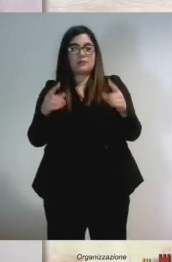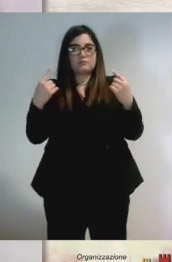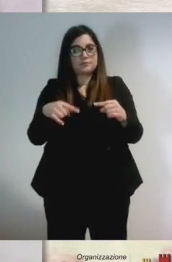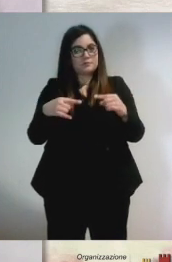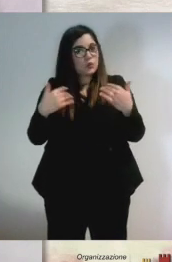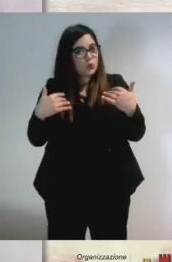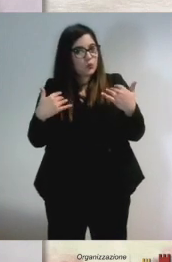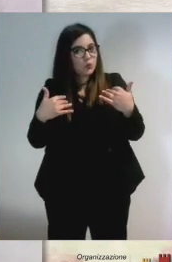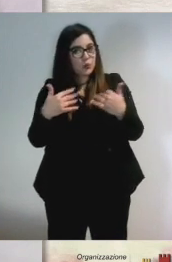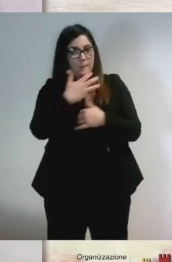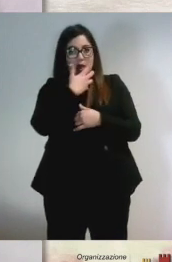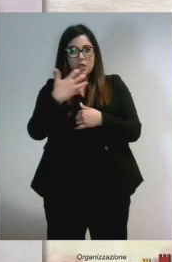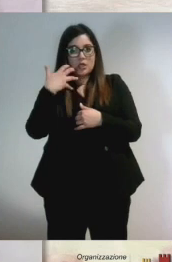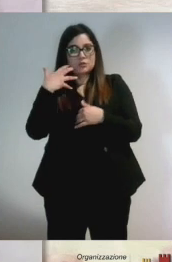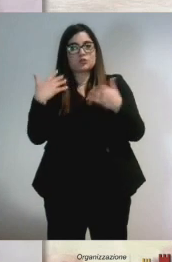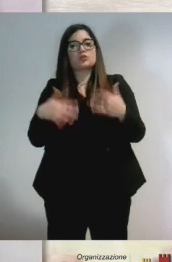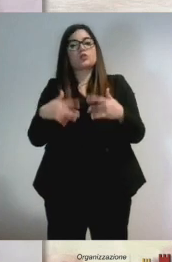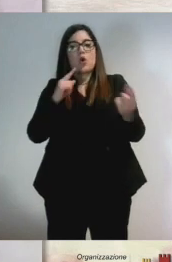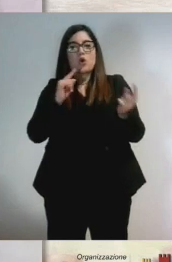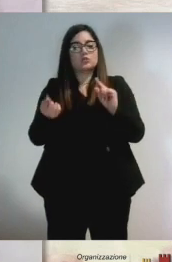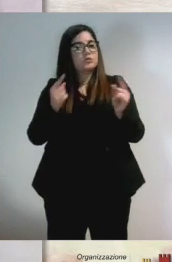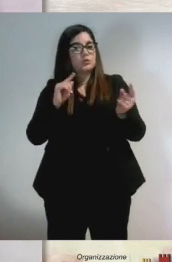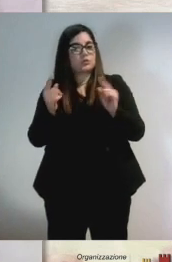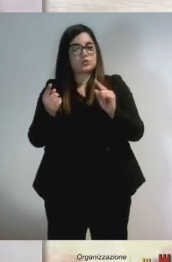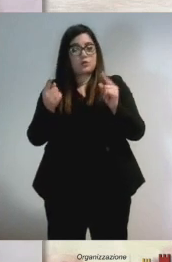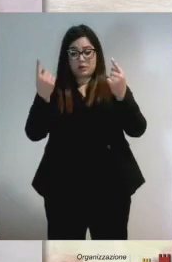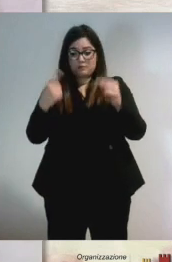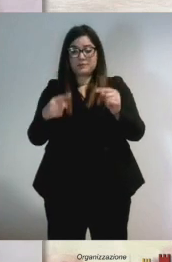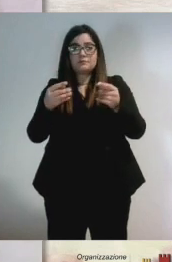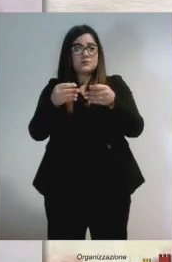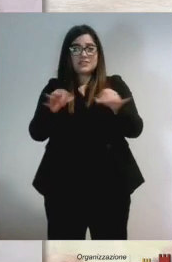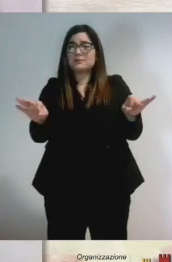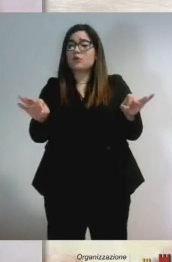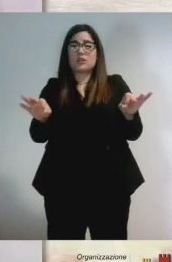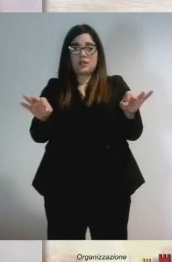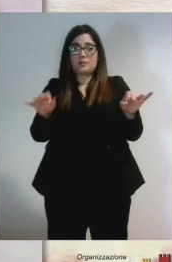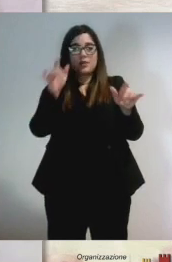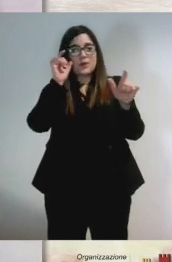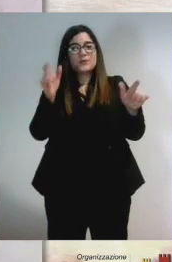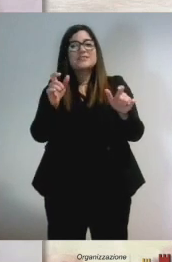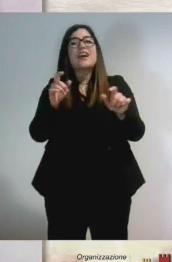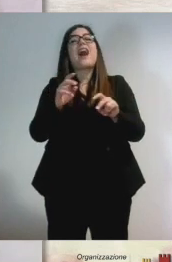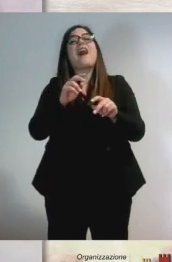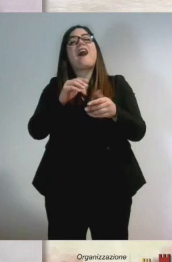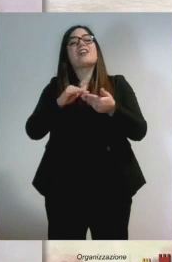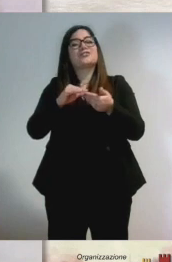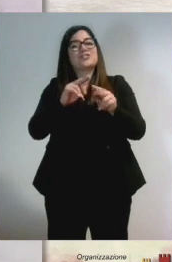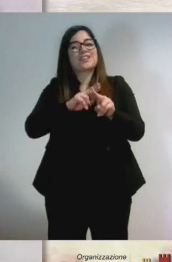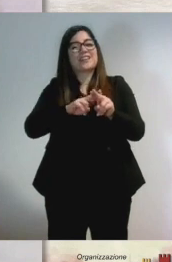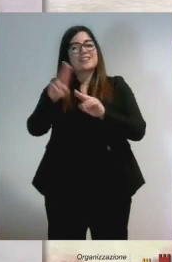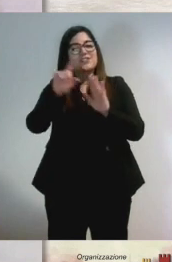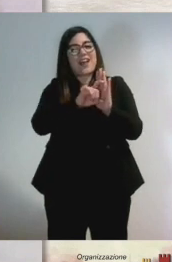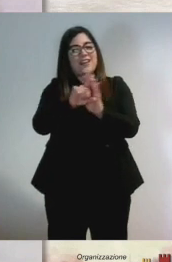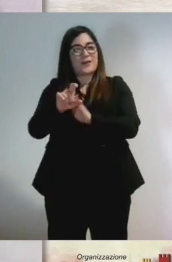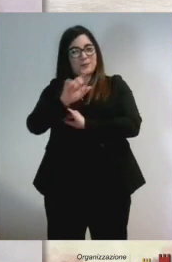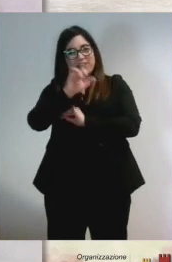un bagaglio prezioso che mettiamo a disposizione dell'Associazione Nazionale dei comuni che alimenterà il